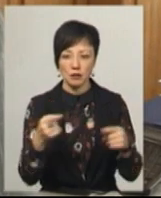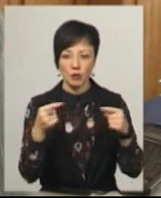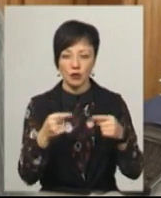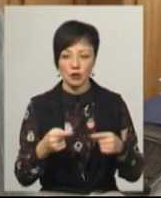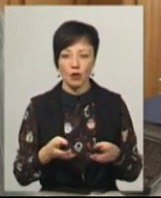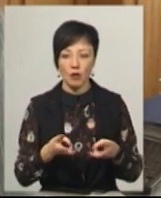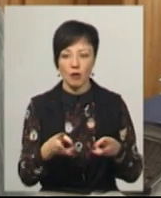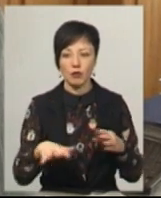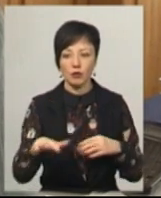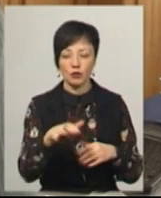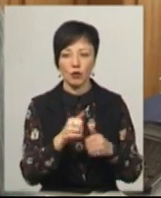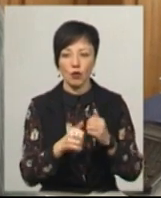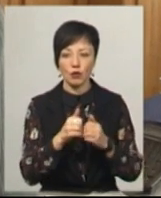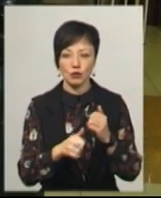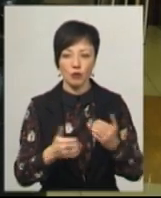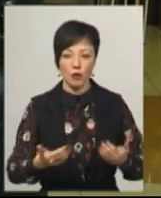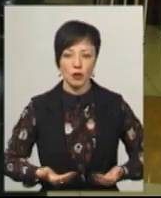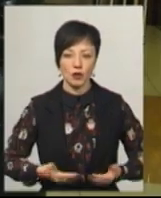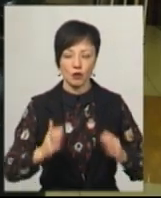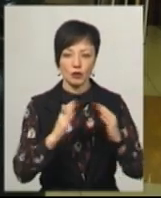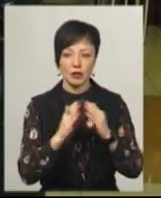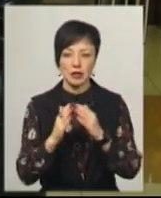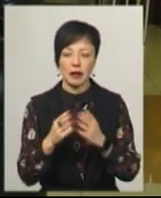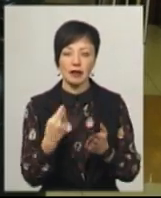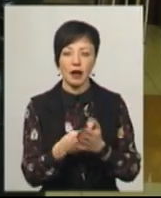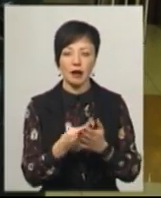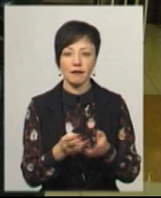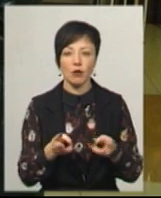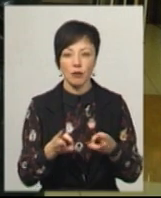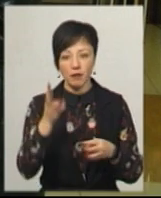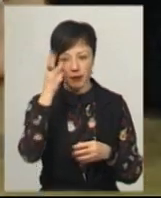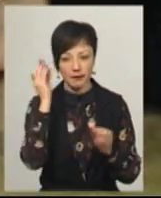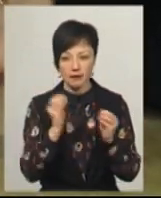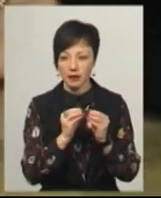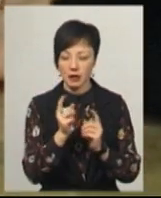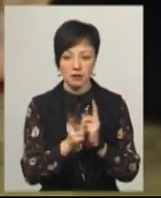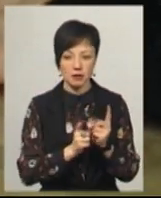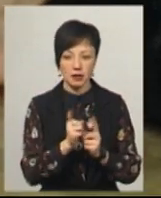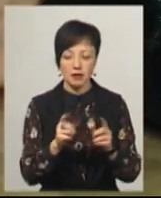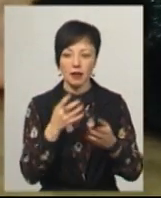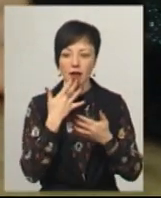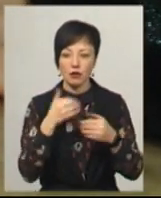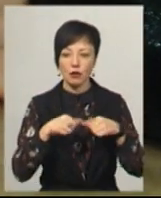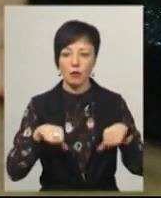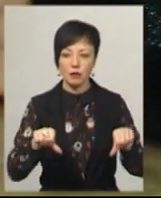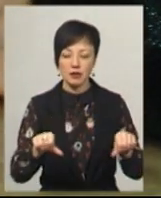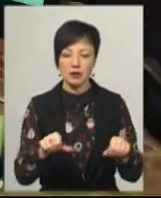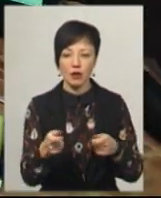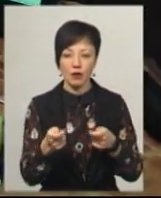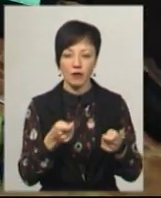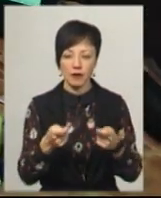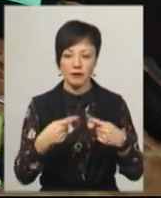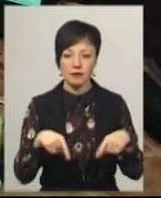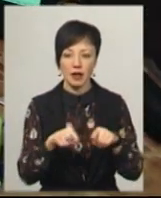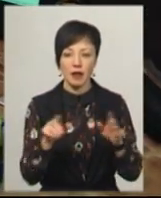площі кожного помешкання у будинку. Тариф на опалення у Хмельницькому не змінився, хоч Нацкомісією, що здійснює регулювання у